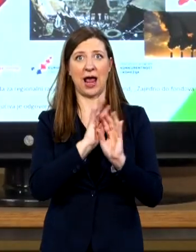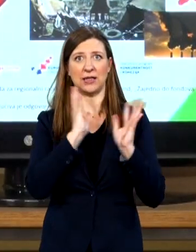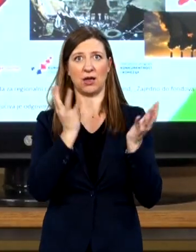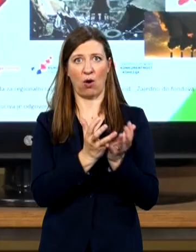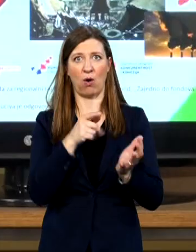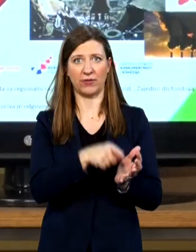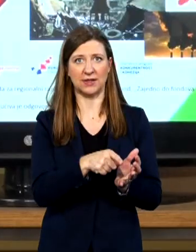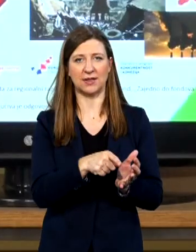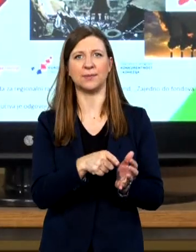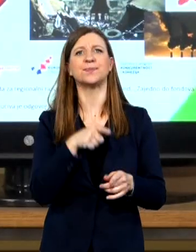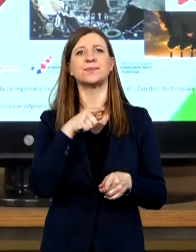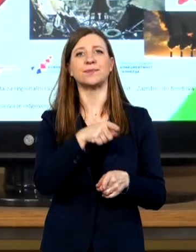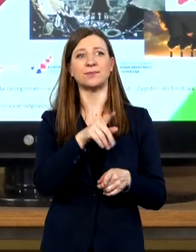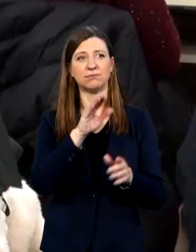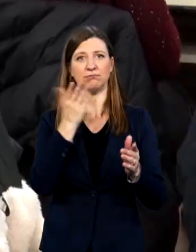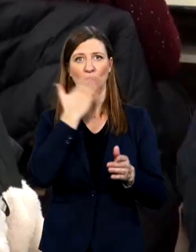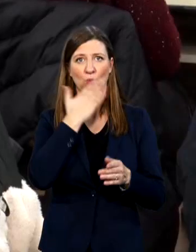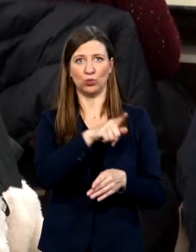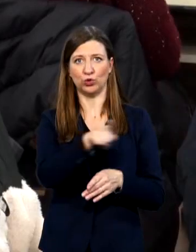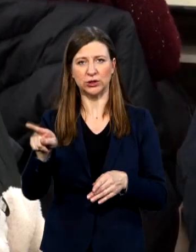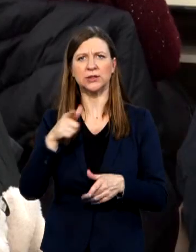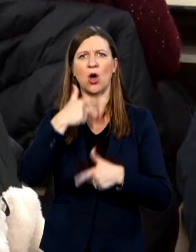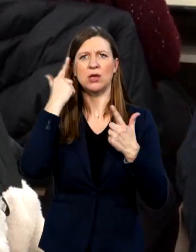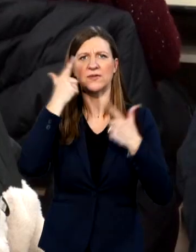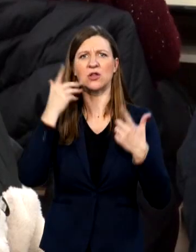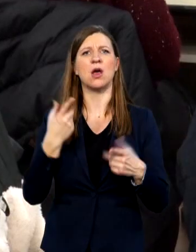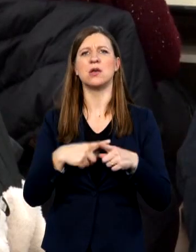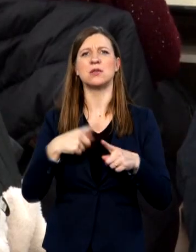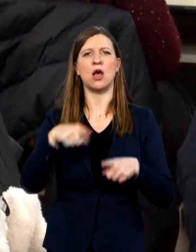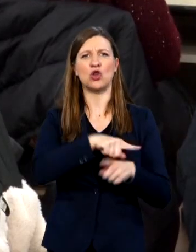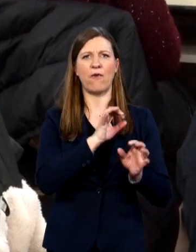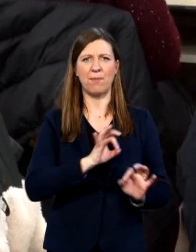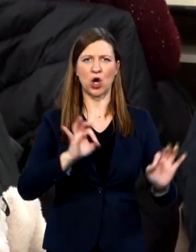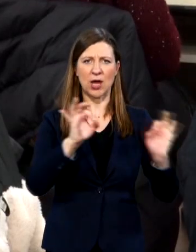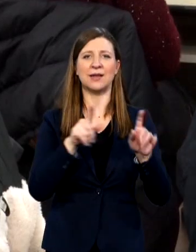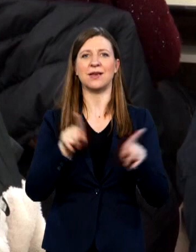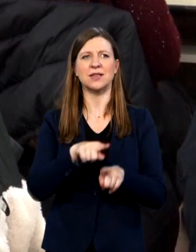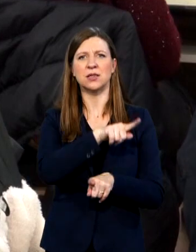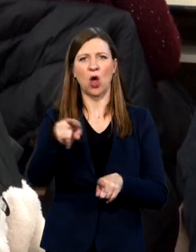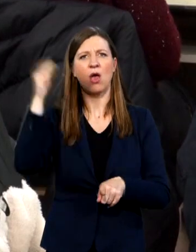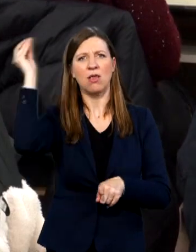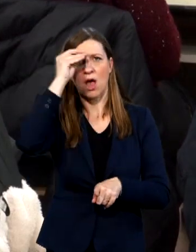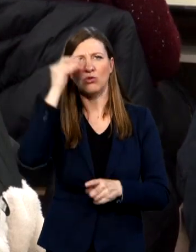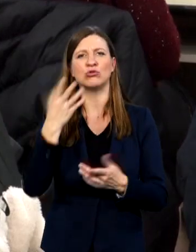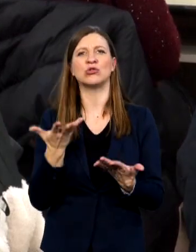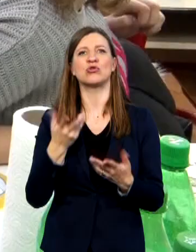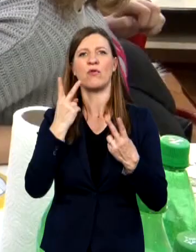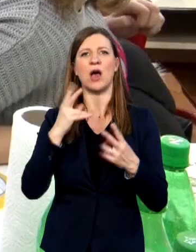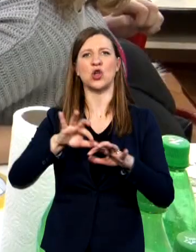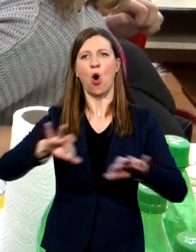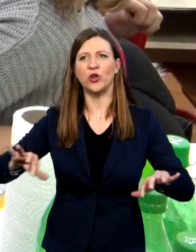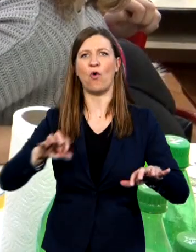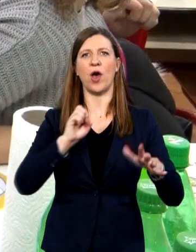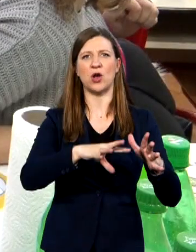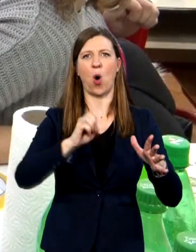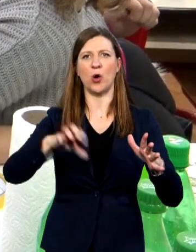mogli saznati zbog čega se i na koji način provodi projekt, kao i zašto je važno razvrstavati otpad i raditi na zaštiti okoliša u kojem